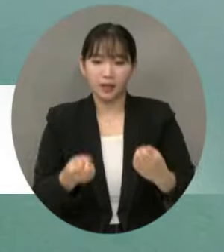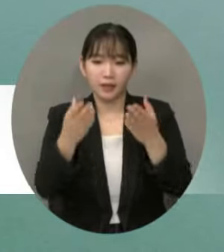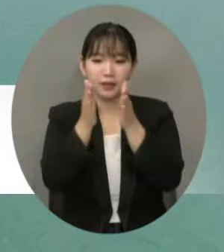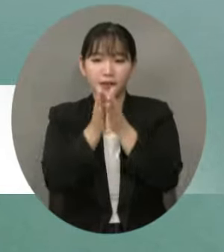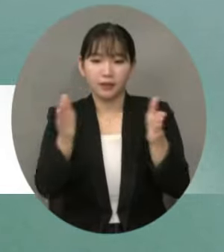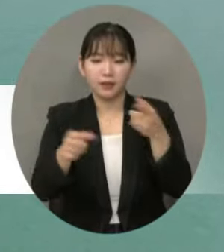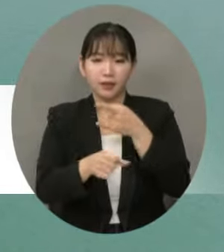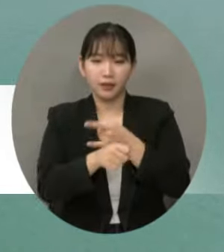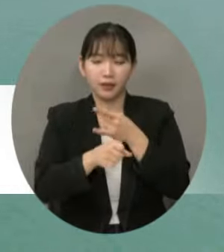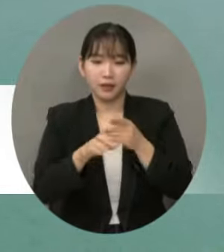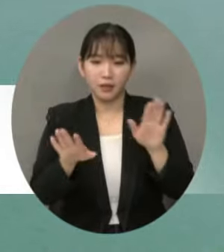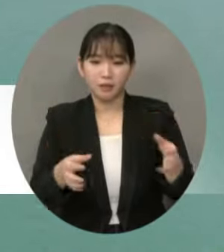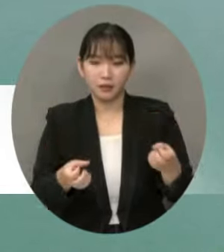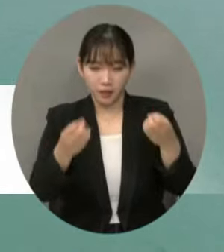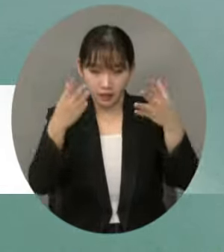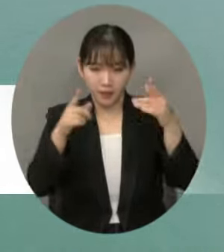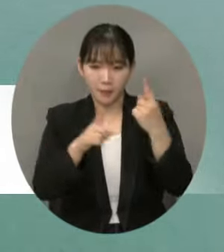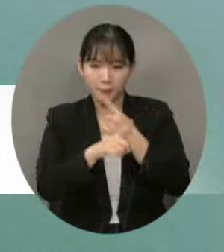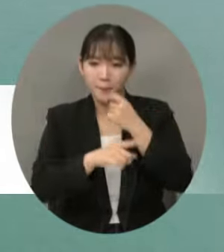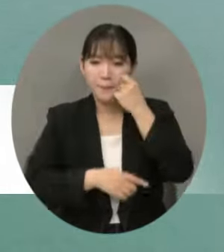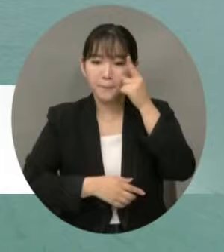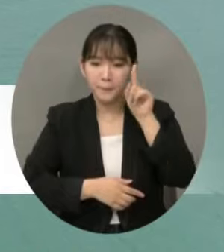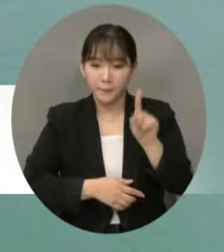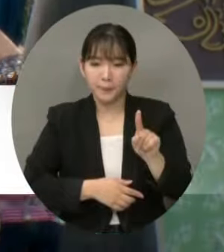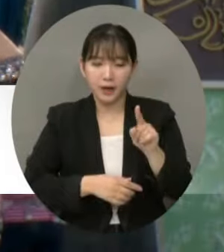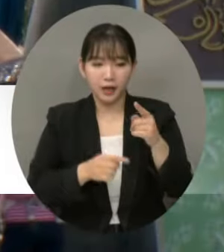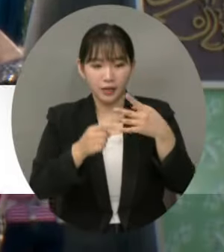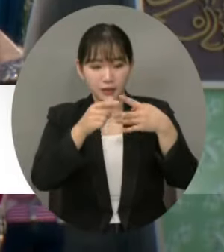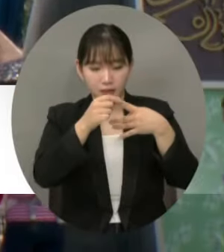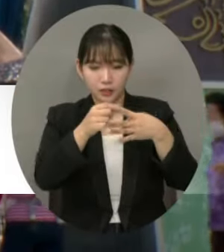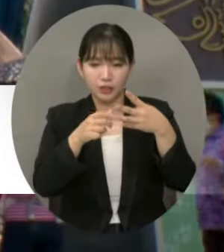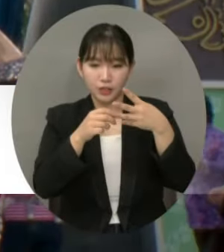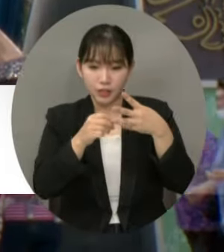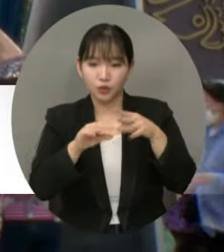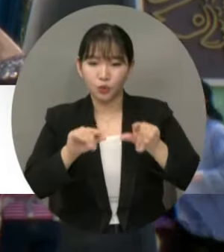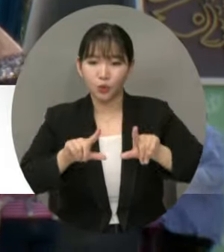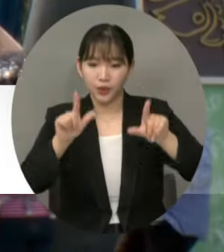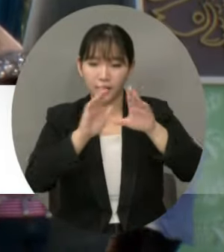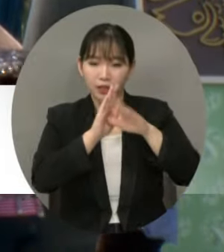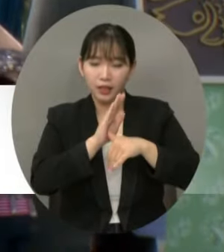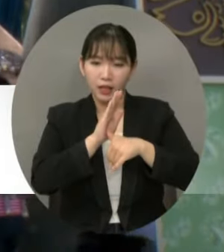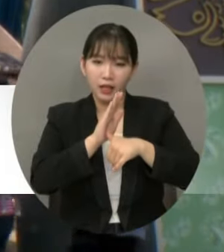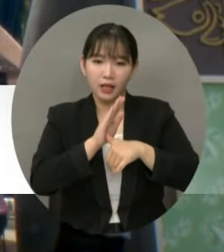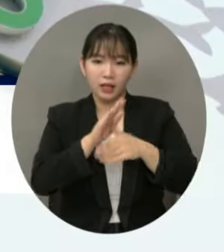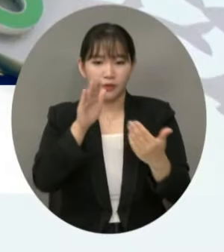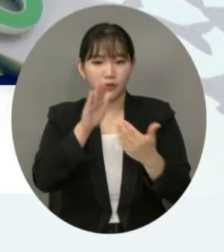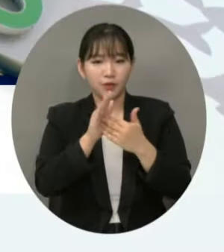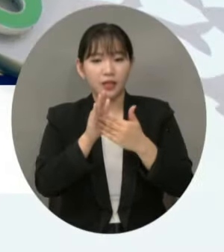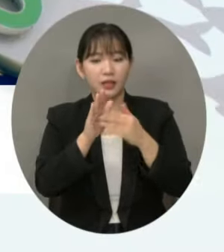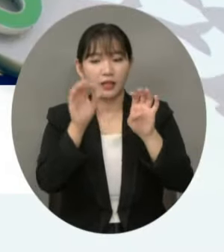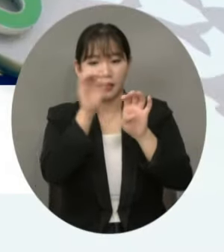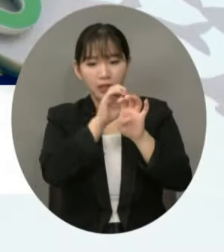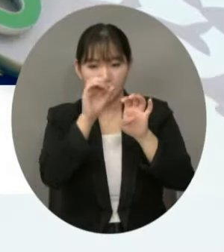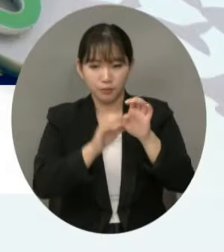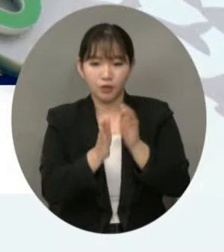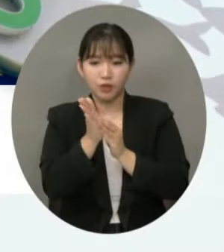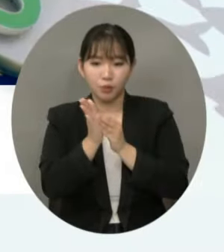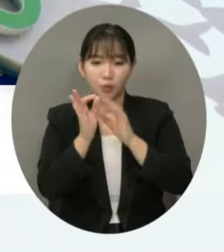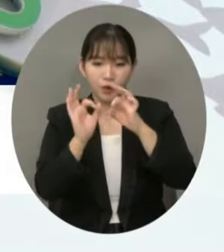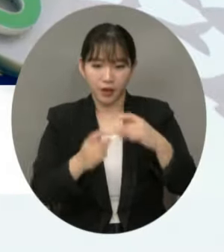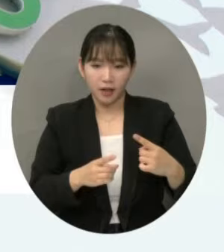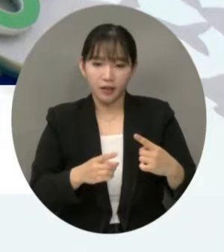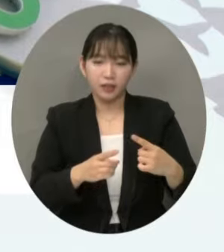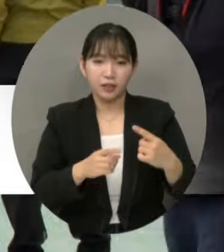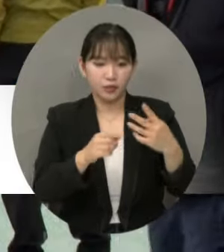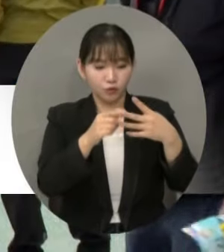나섭니다. 이번 행사는 매월 첫째 주와 셋째 주 토요일에 전복을 최대 40% 할인 판매하고 둘째